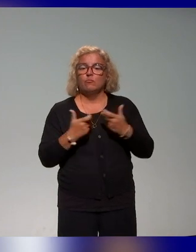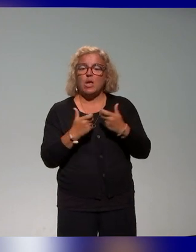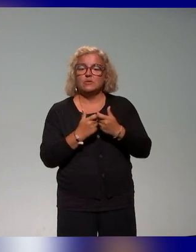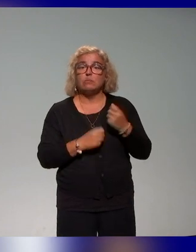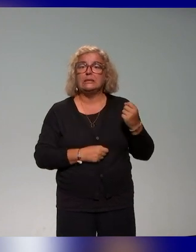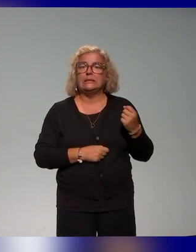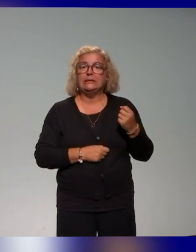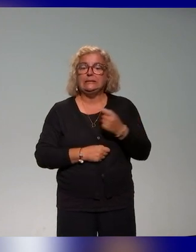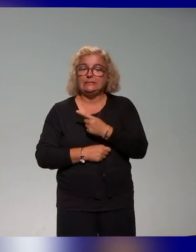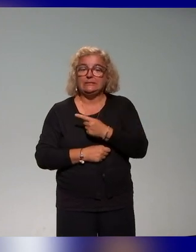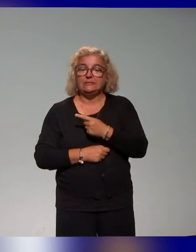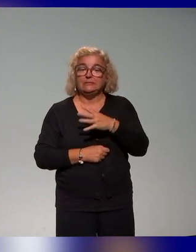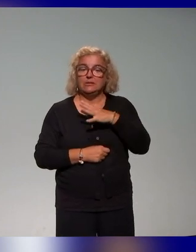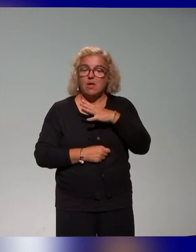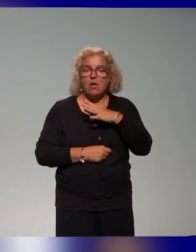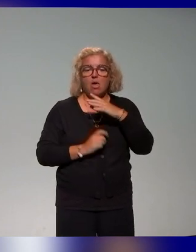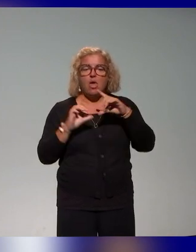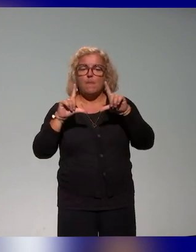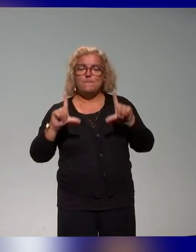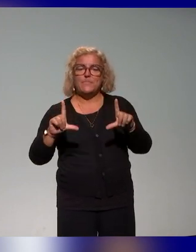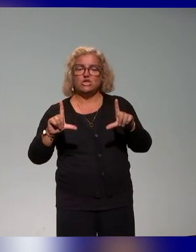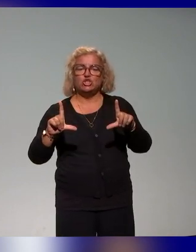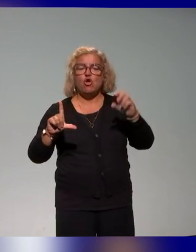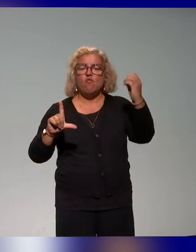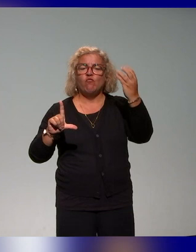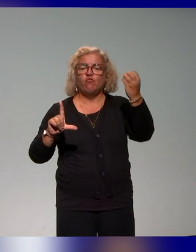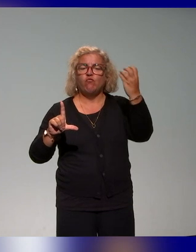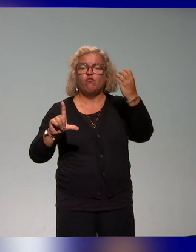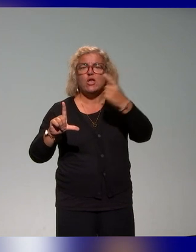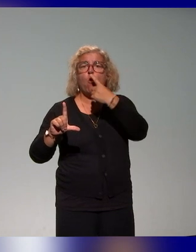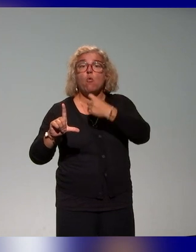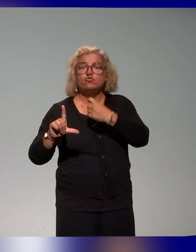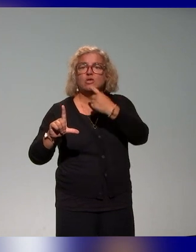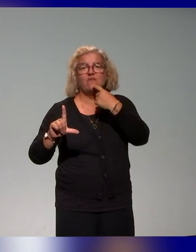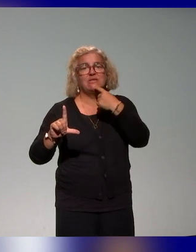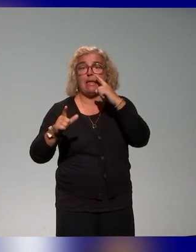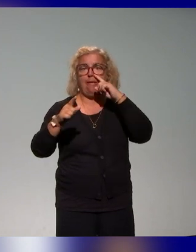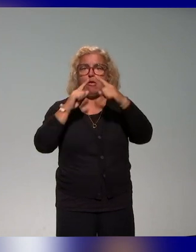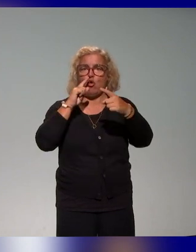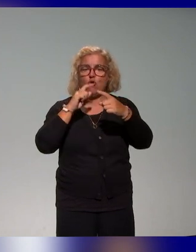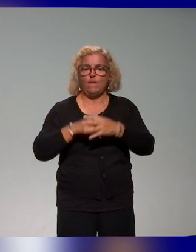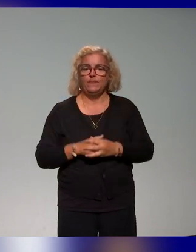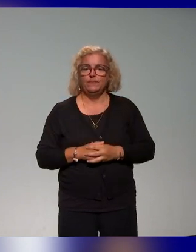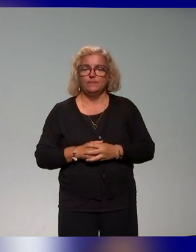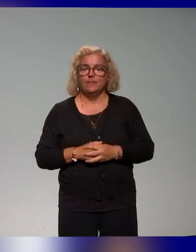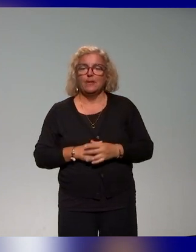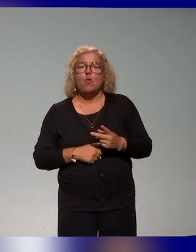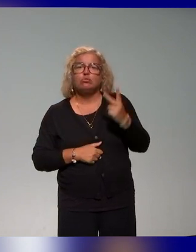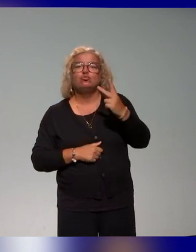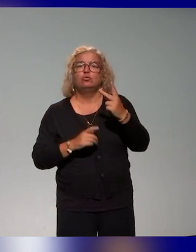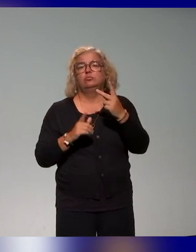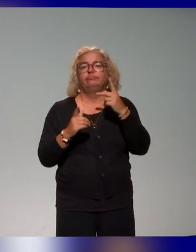a une page qui a un petit voyant rouge pour dire qu'il y a des erreurs, et ça concerne surtout du